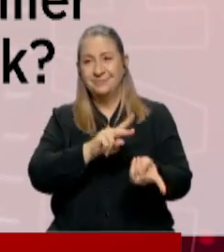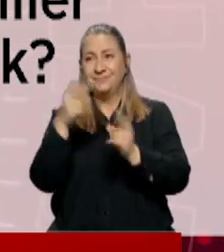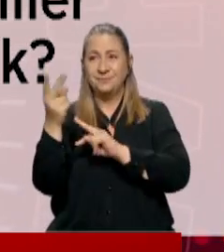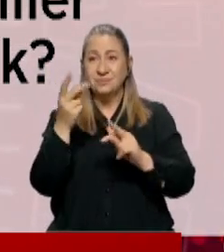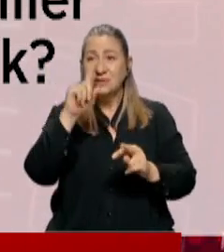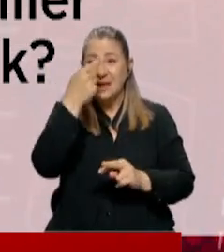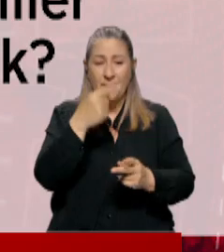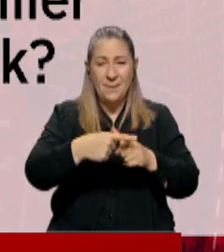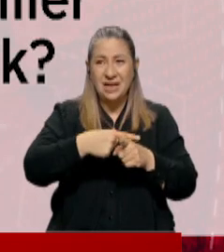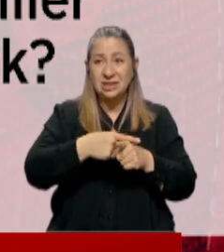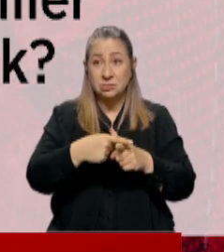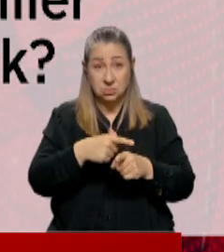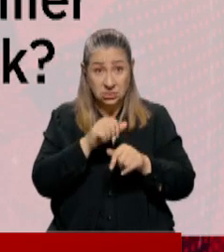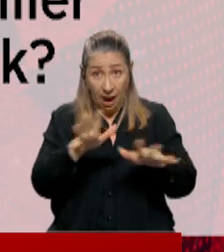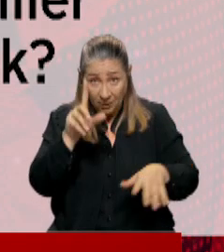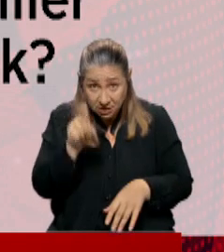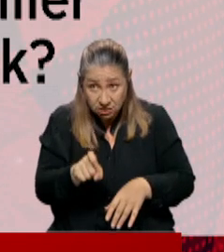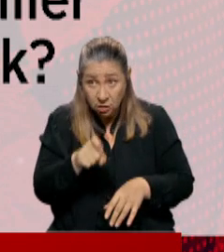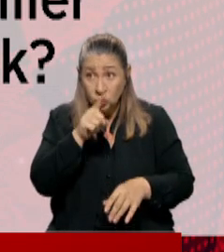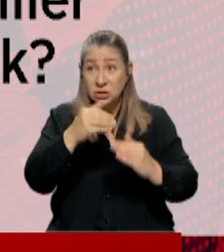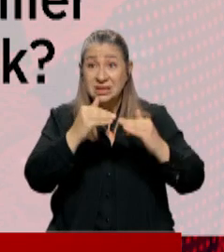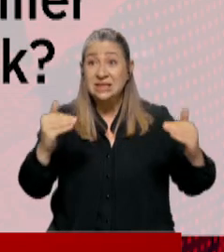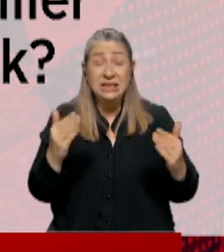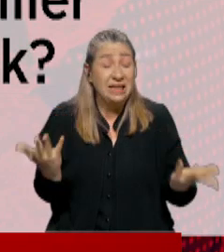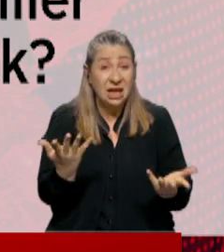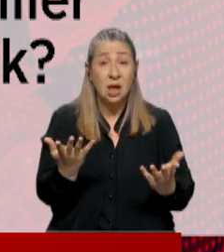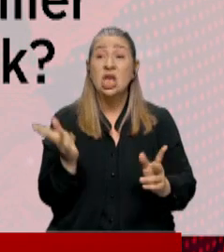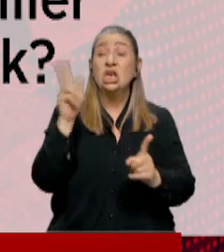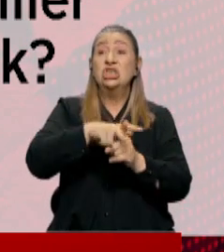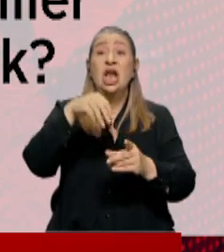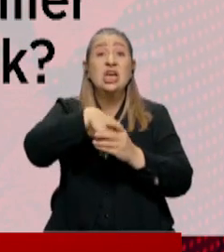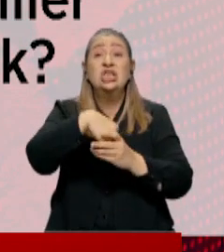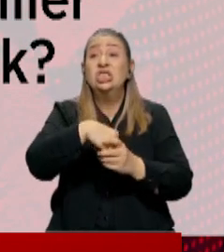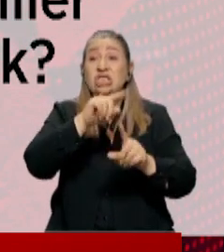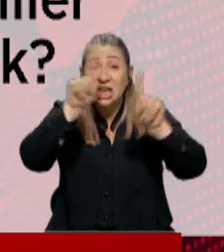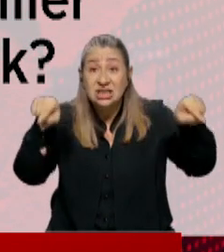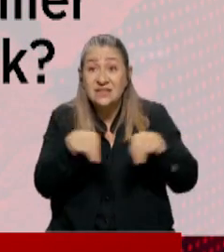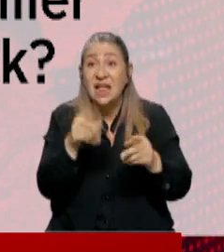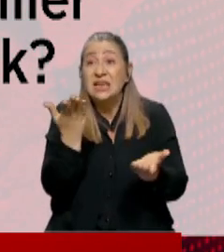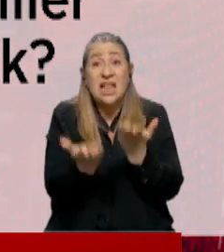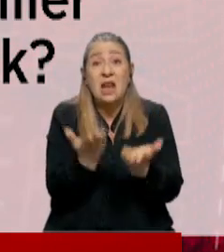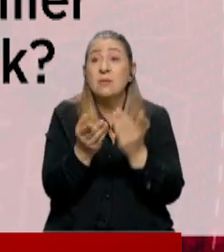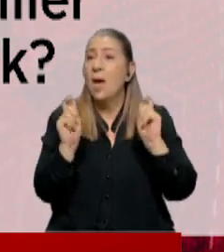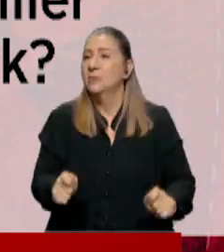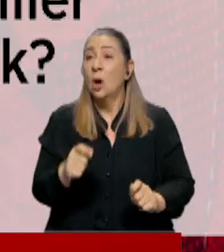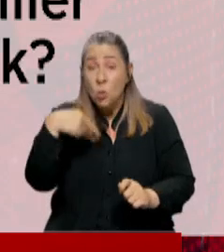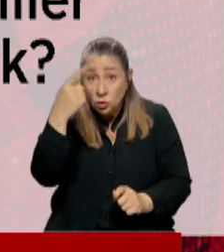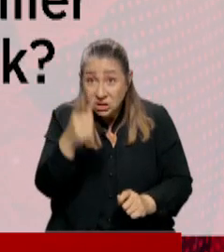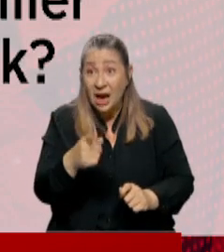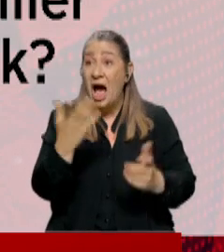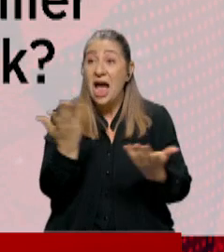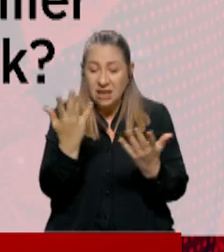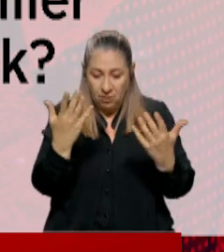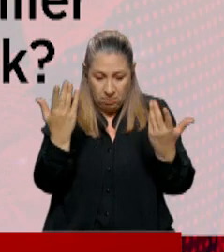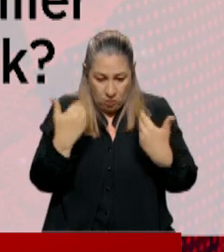yapılması, sadece paylaşılması yayma mıdır? Bunun sınırları nedir? İştirak hükümleri çerçevesinde nasıl değerlendirilecek? Dolayısıyla